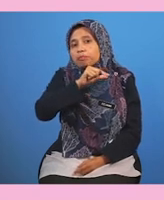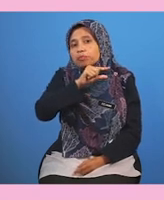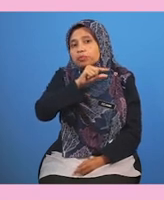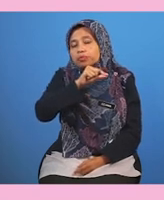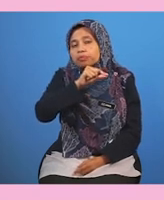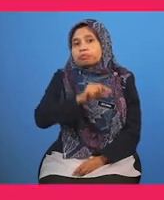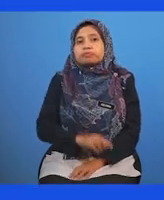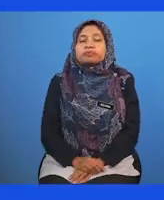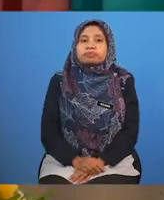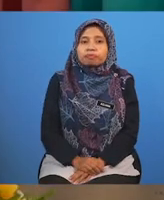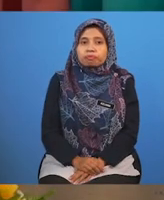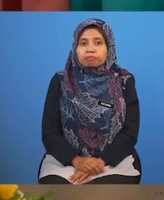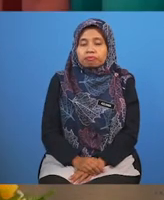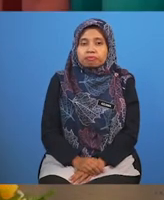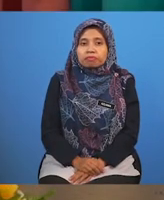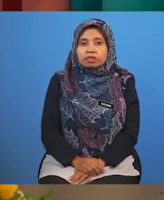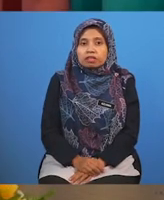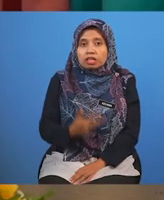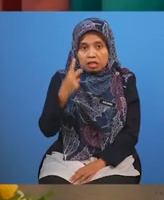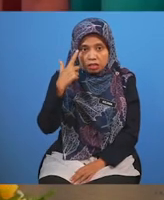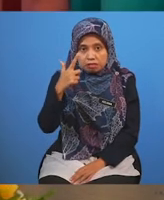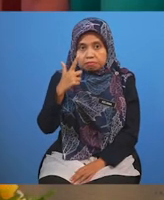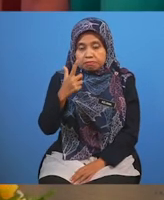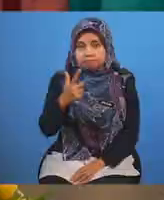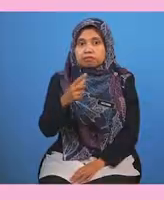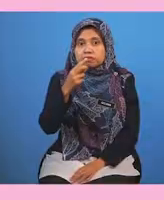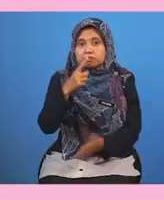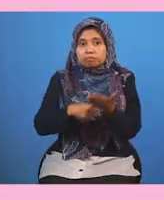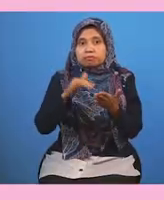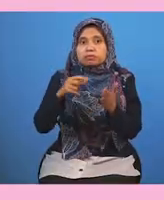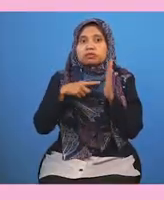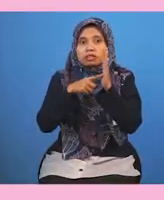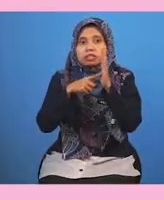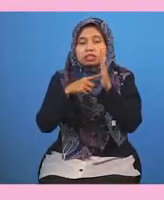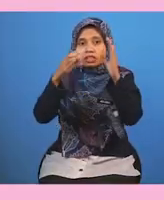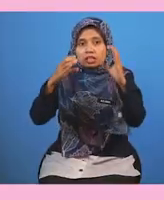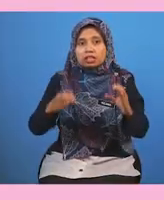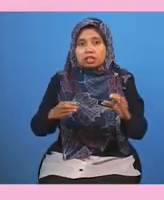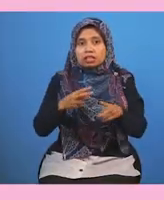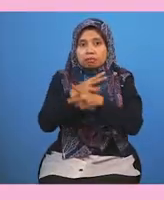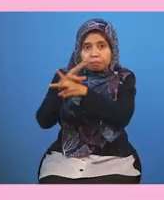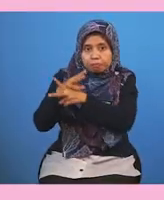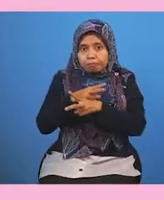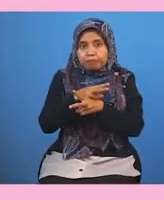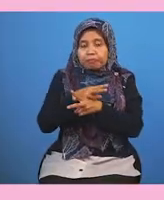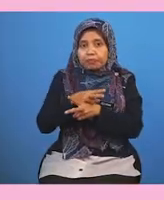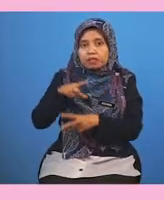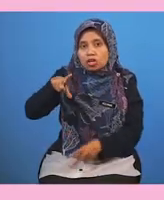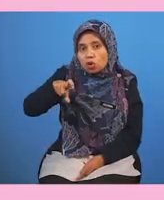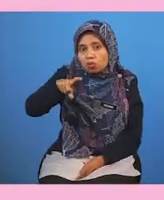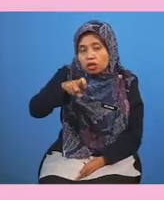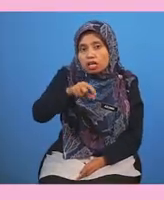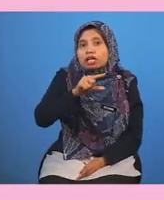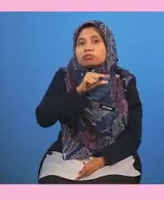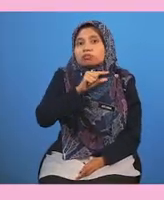iaitu ulat burung. Lihat paparan di skrin, cara penternakan ulat burung terdiri